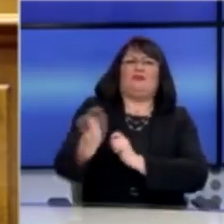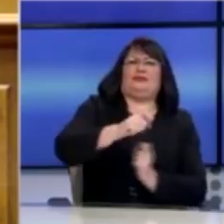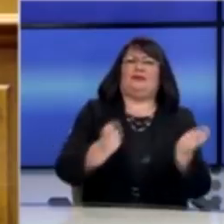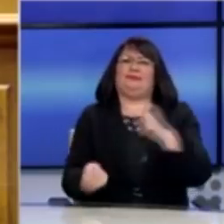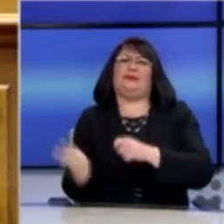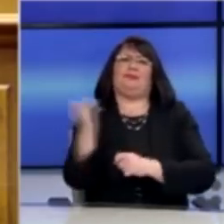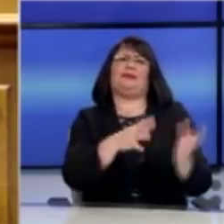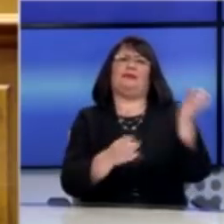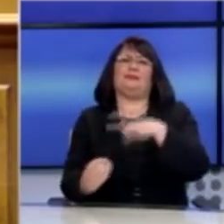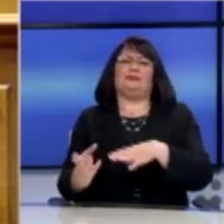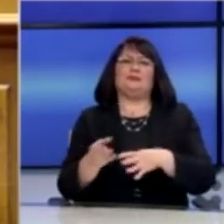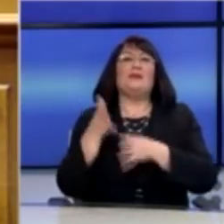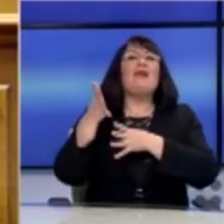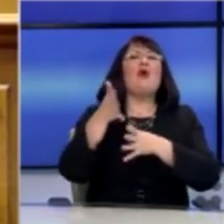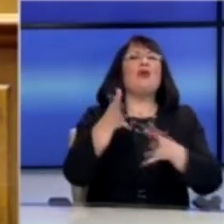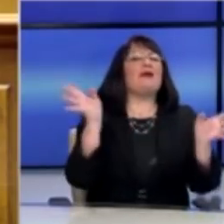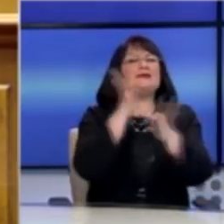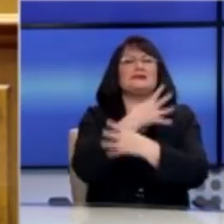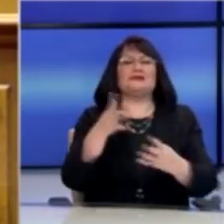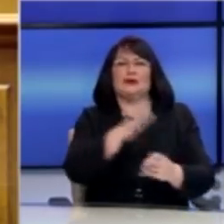για αποπροσανατολισμό του ελληνικού λαού.